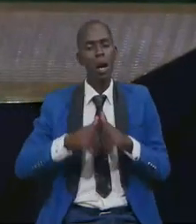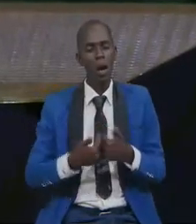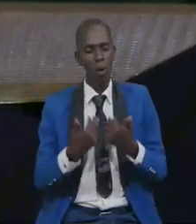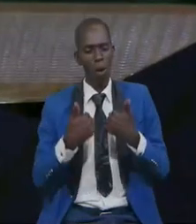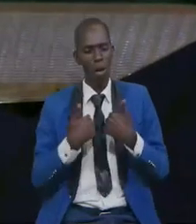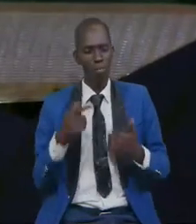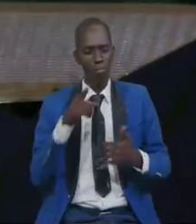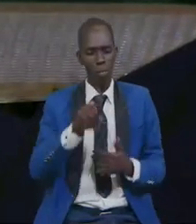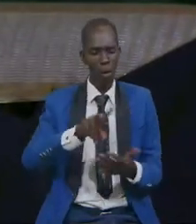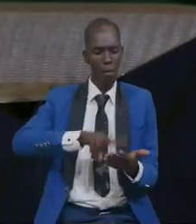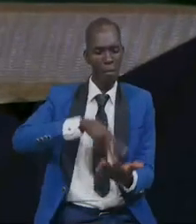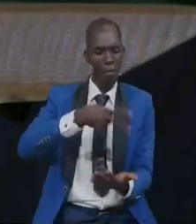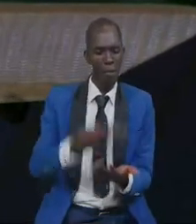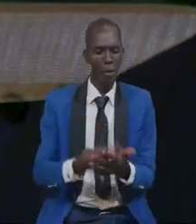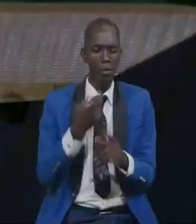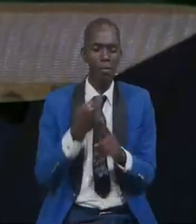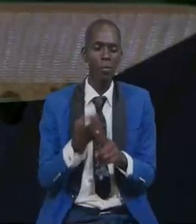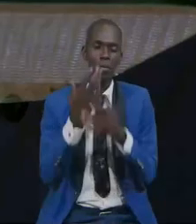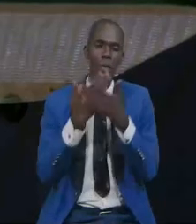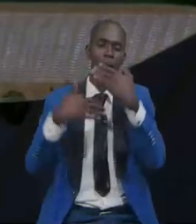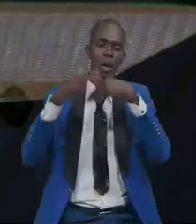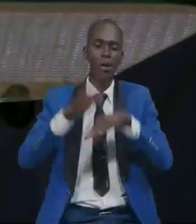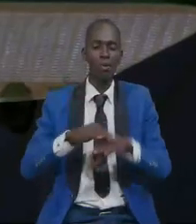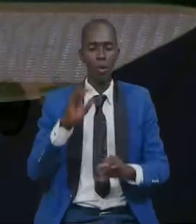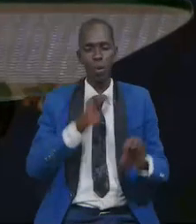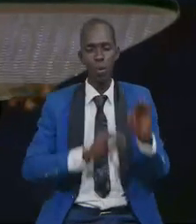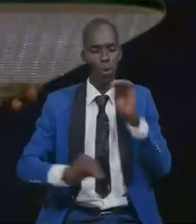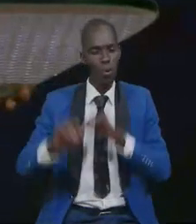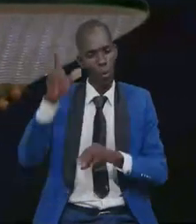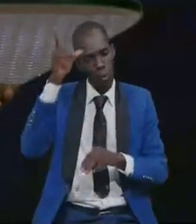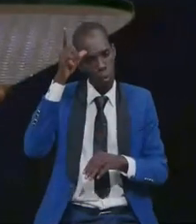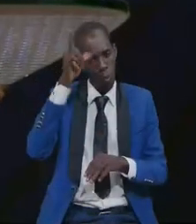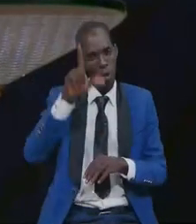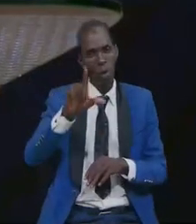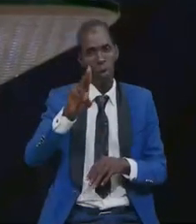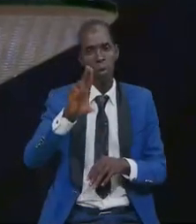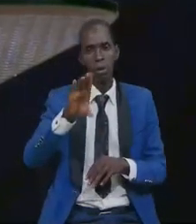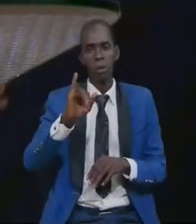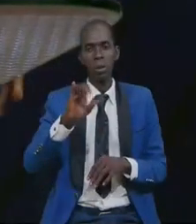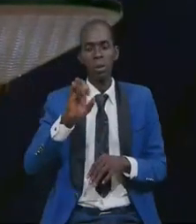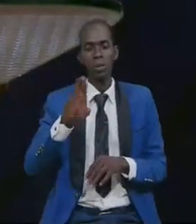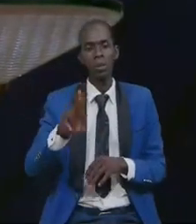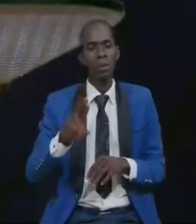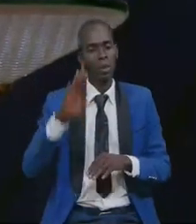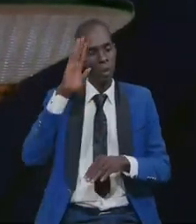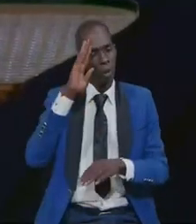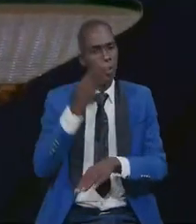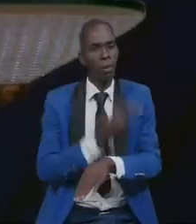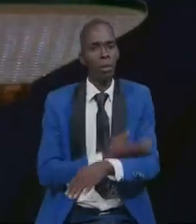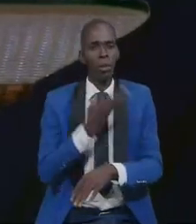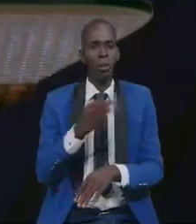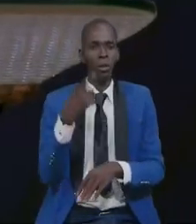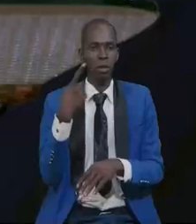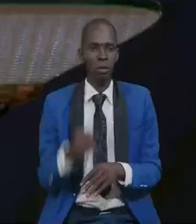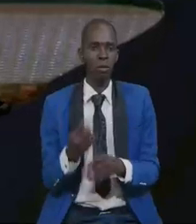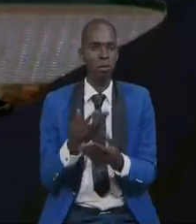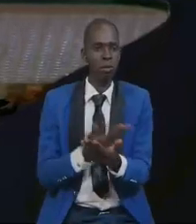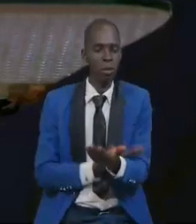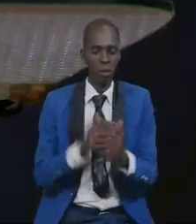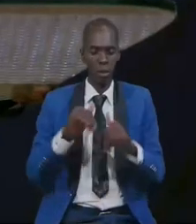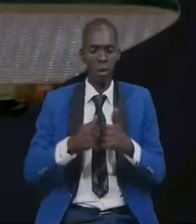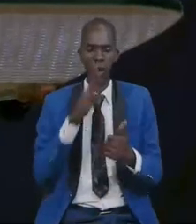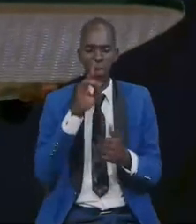autel voix. Ésaïe 14, le verset 12. Il dit, oh, tu es tombé